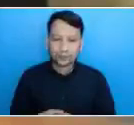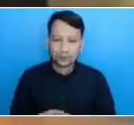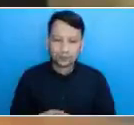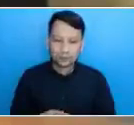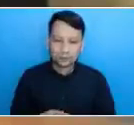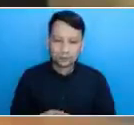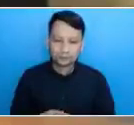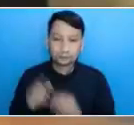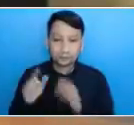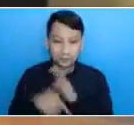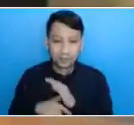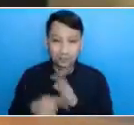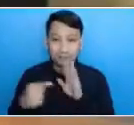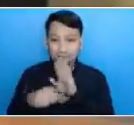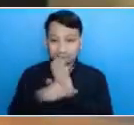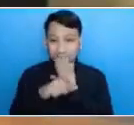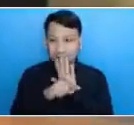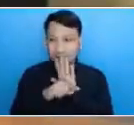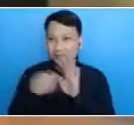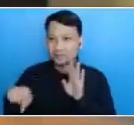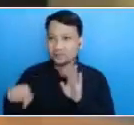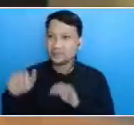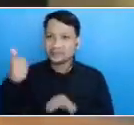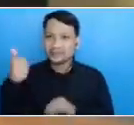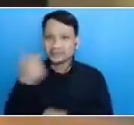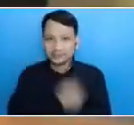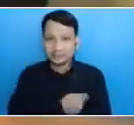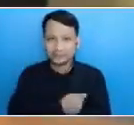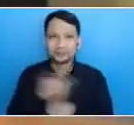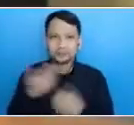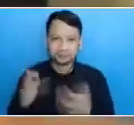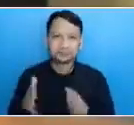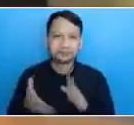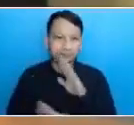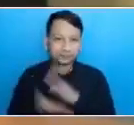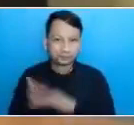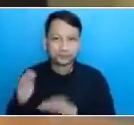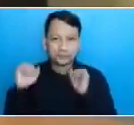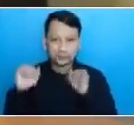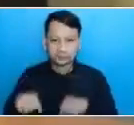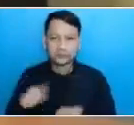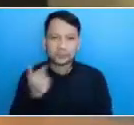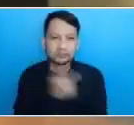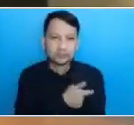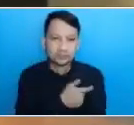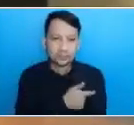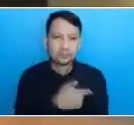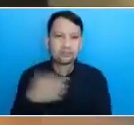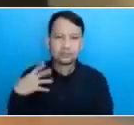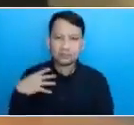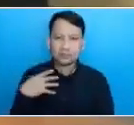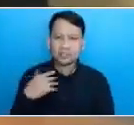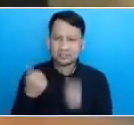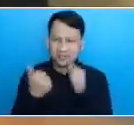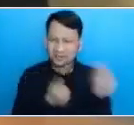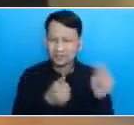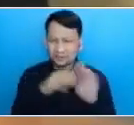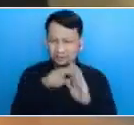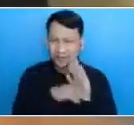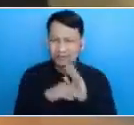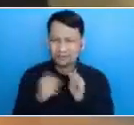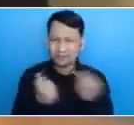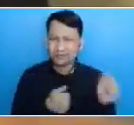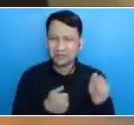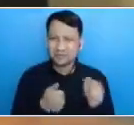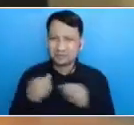Sa mga balita pa rin, nakapagtala ang Department of Health ng 6,266 na mga gumaling sa COVID-19